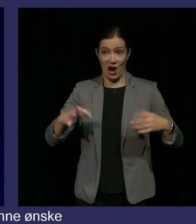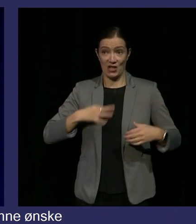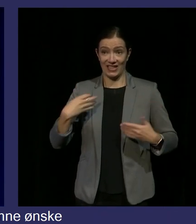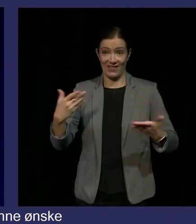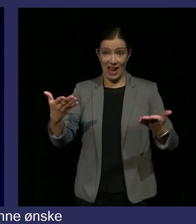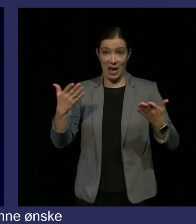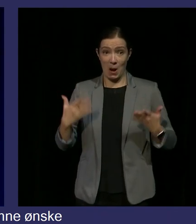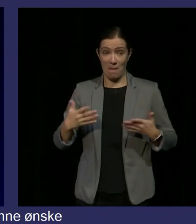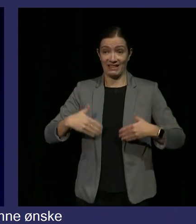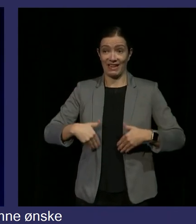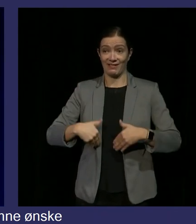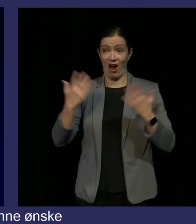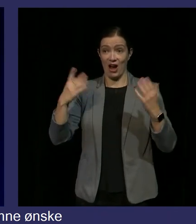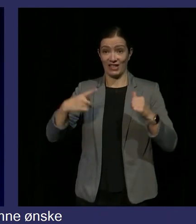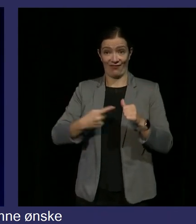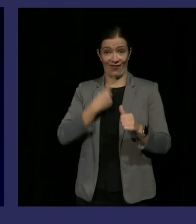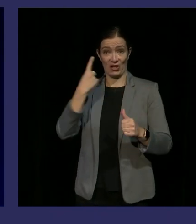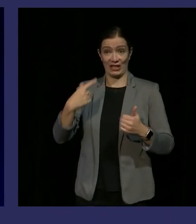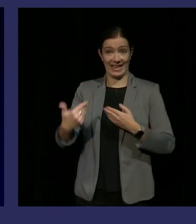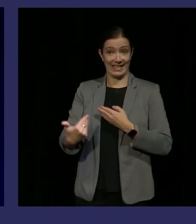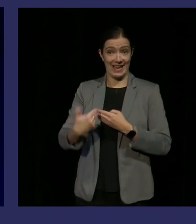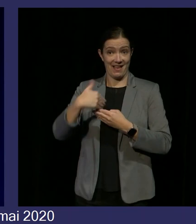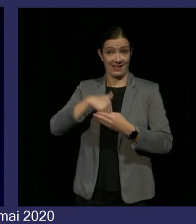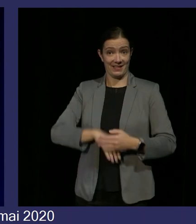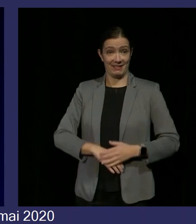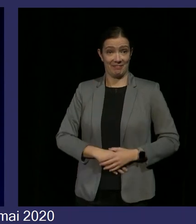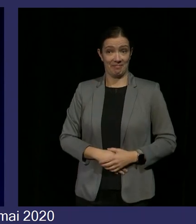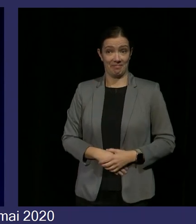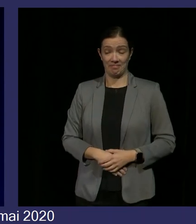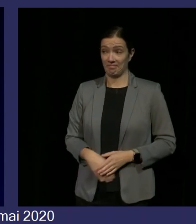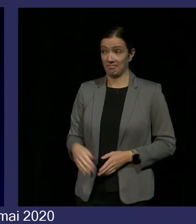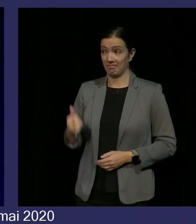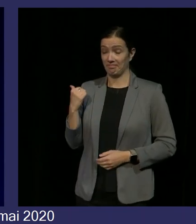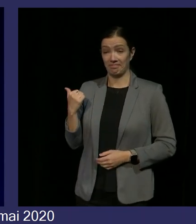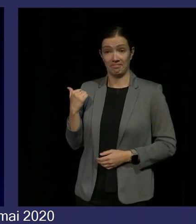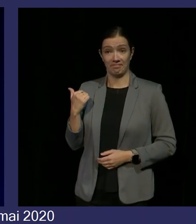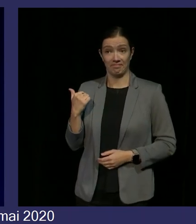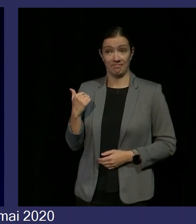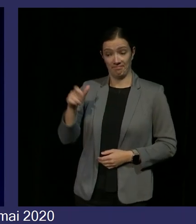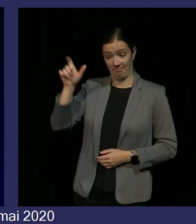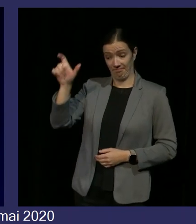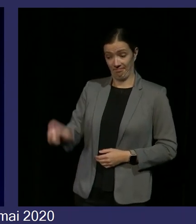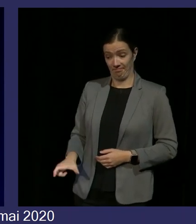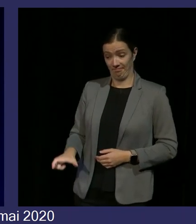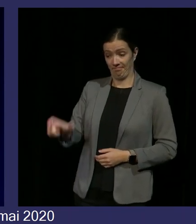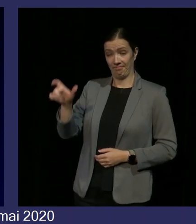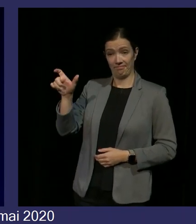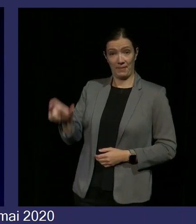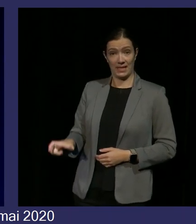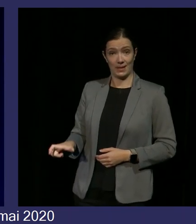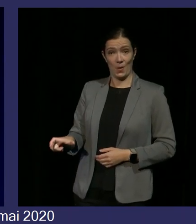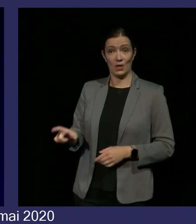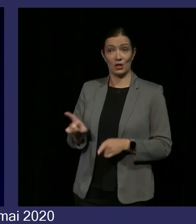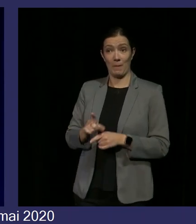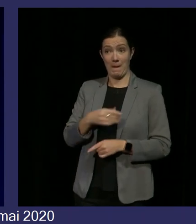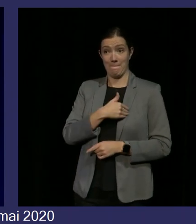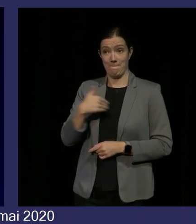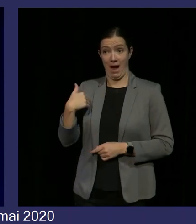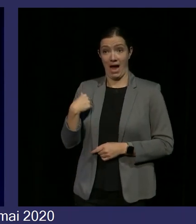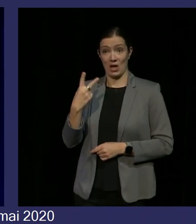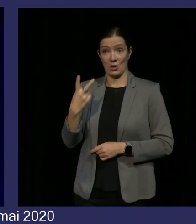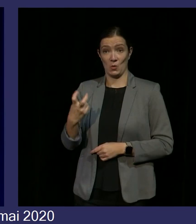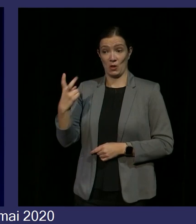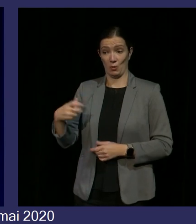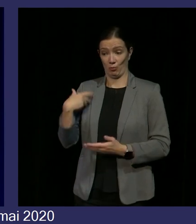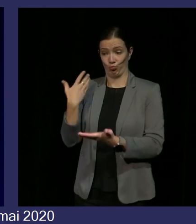velkommen til dagens første gjest. Den gjesten er en person som i mai 2020